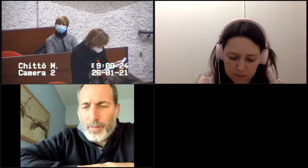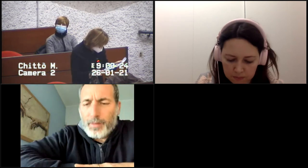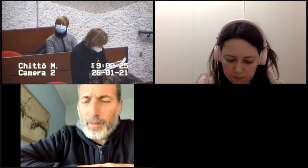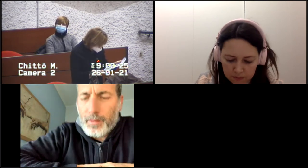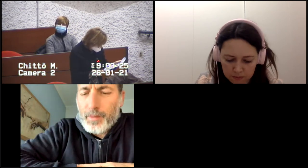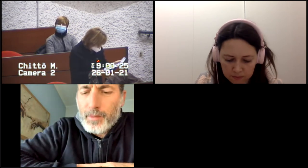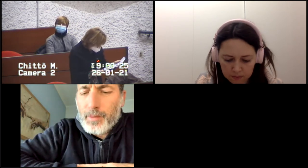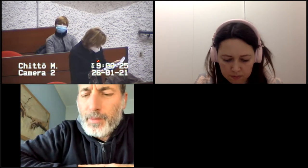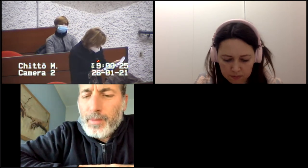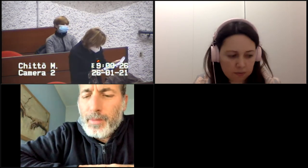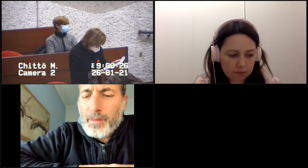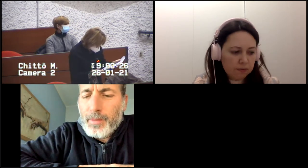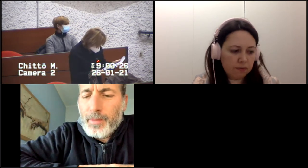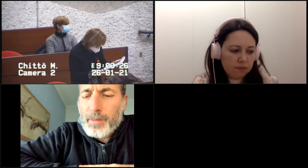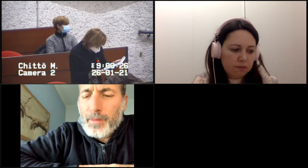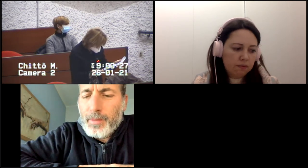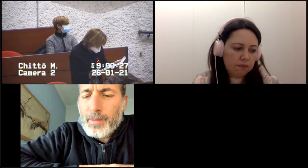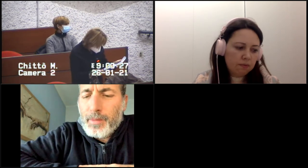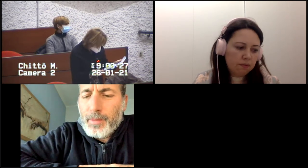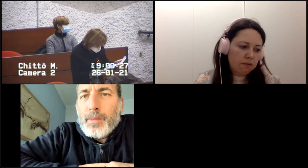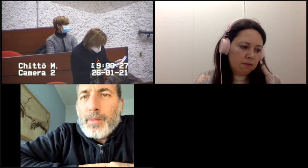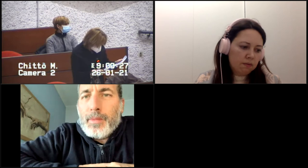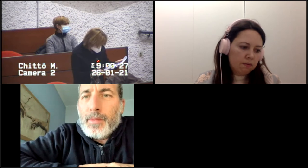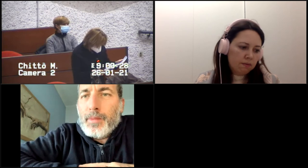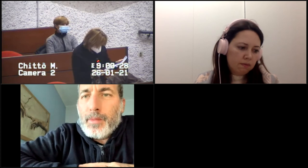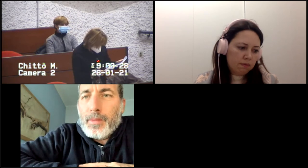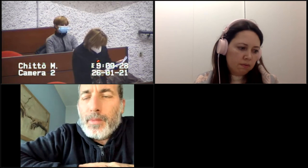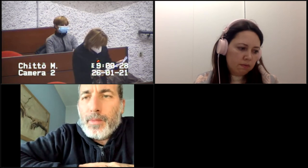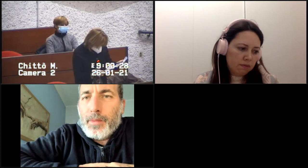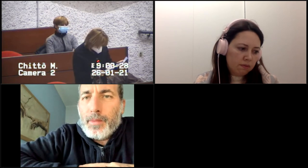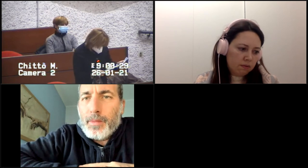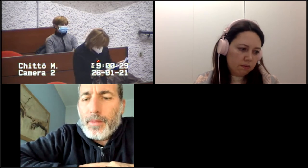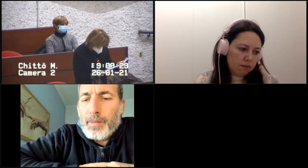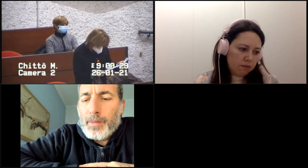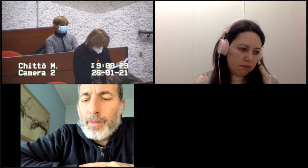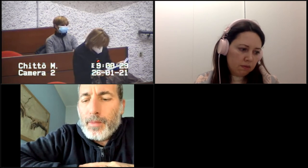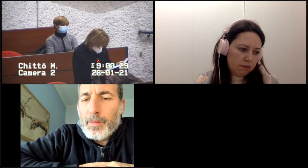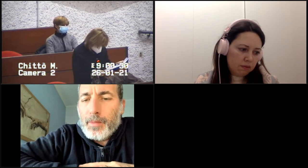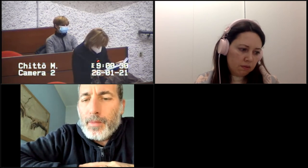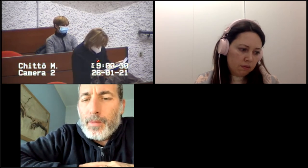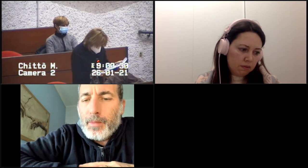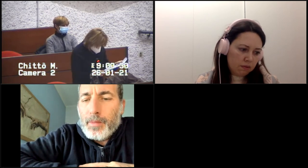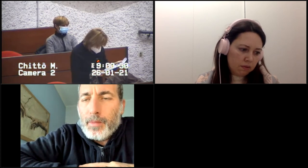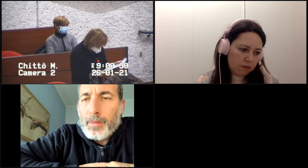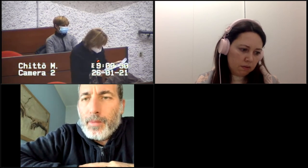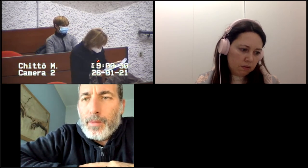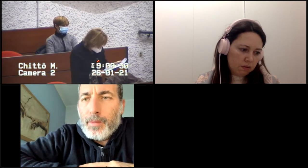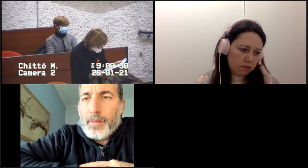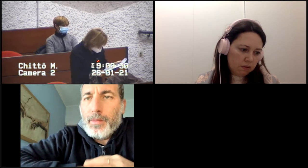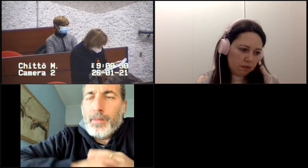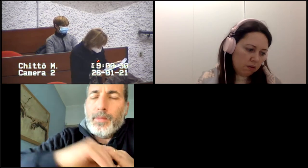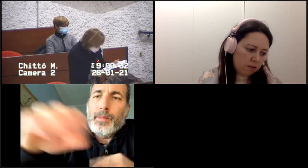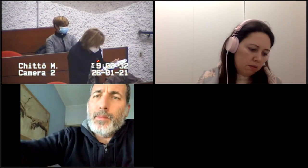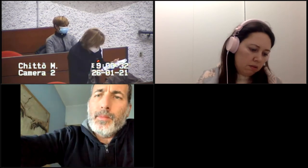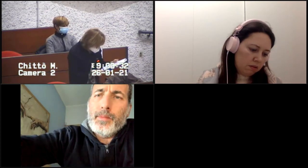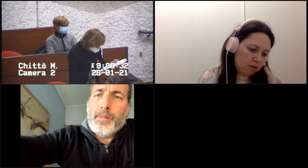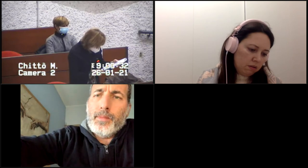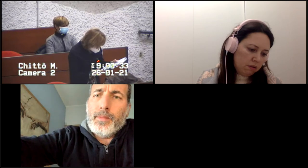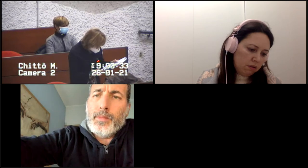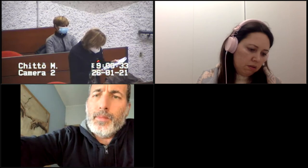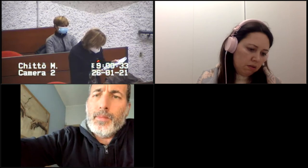intende applicare attraverso incentivazioni mirate alle reali necessità di recupero del patrimonio edilizio esistente